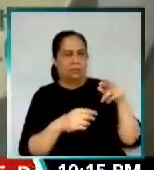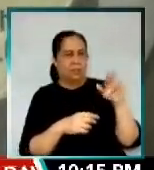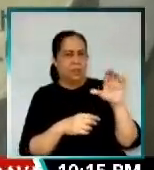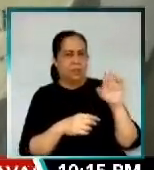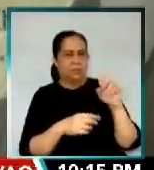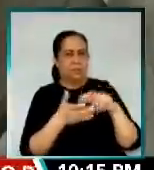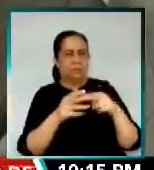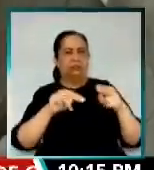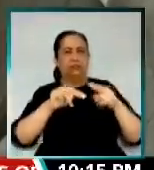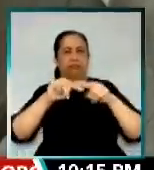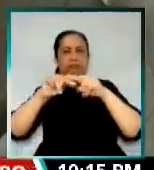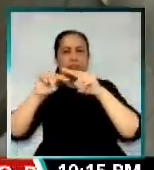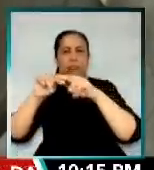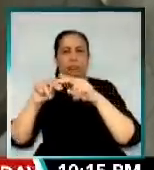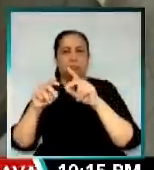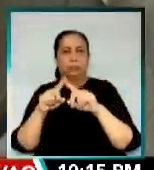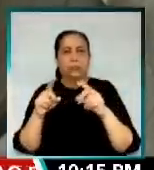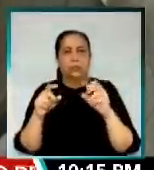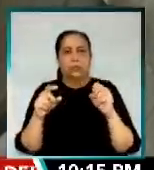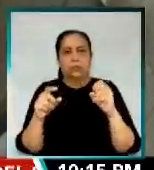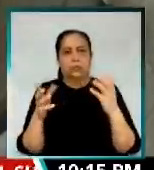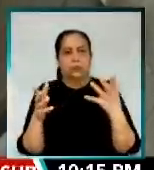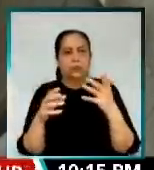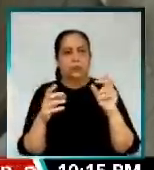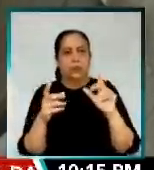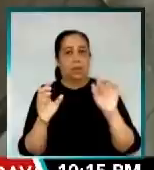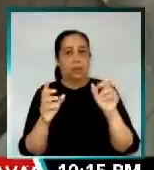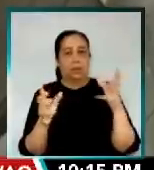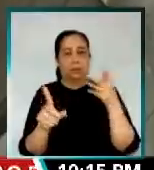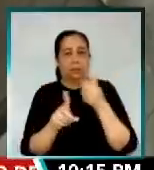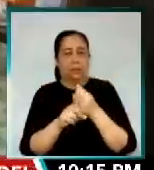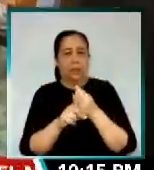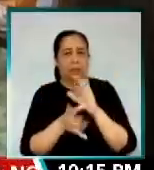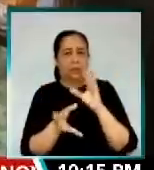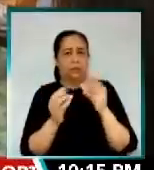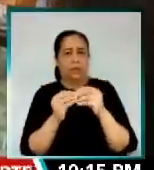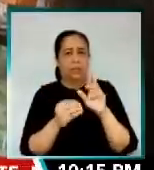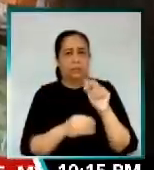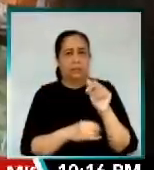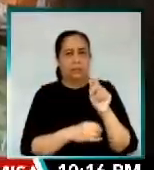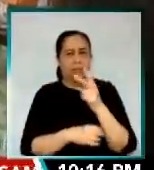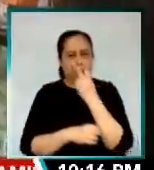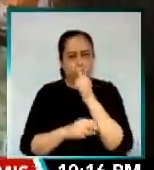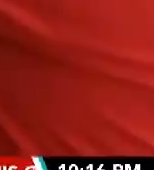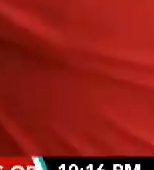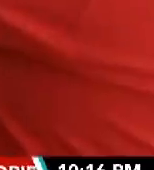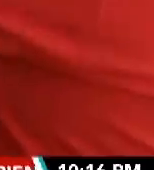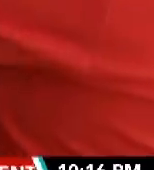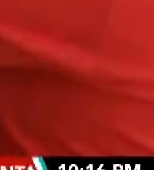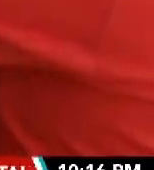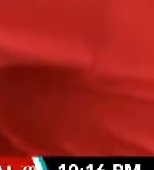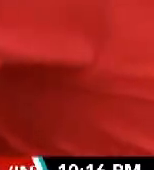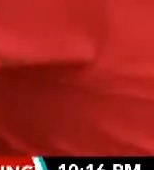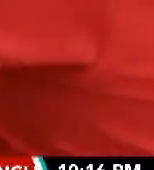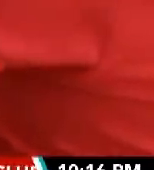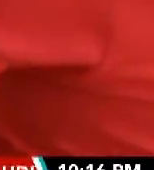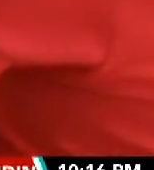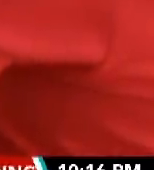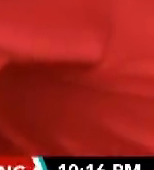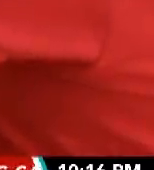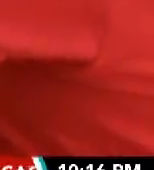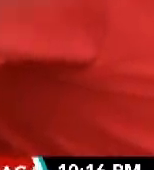is it enough to impact on the overall rates? That remains to be seen. Bernadette Reyes, GMA News.